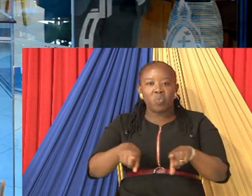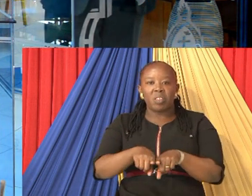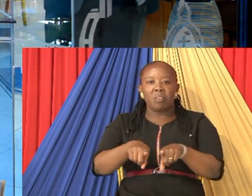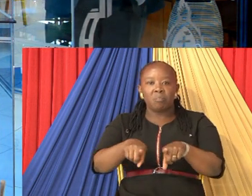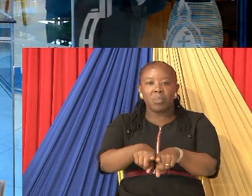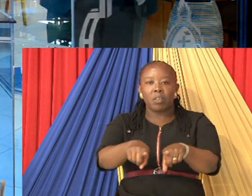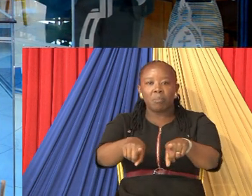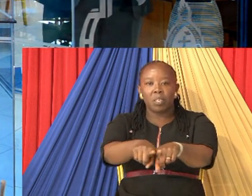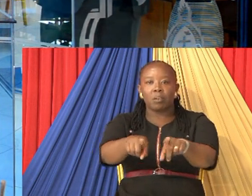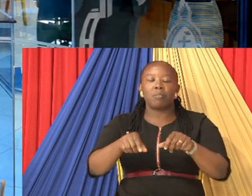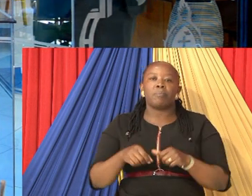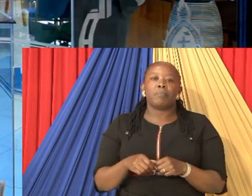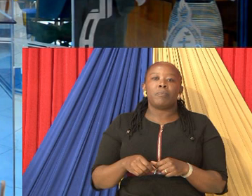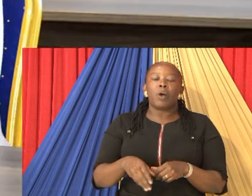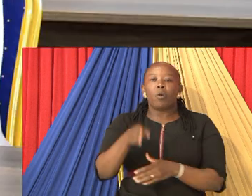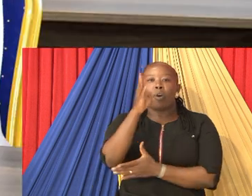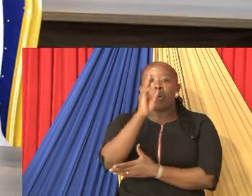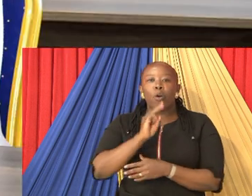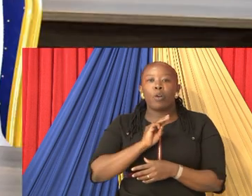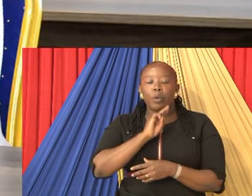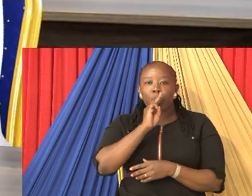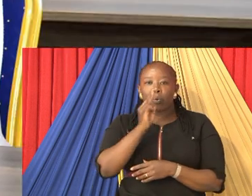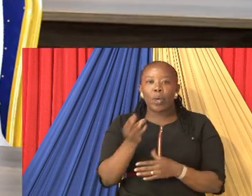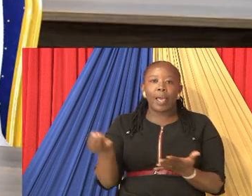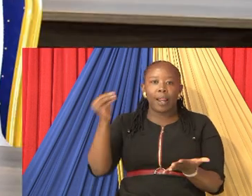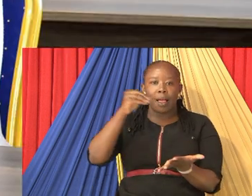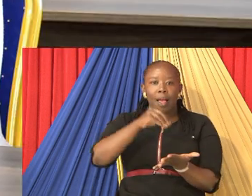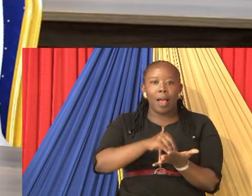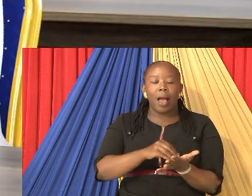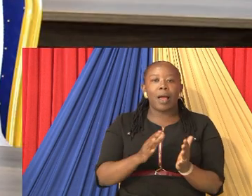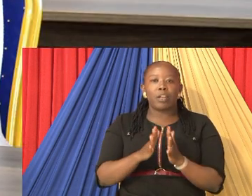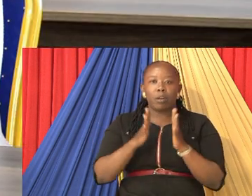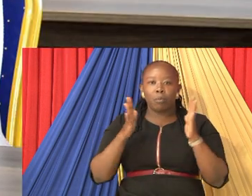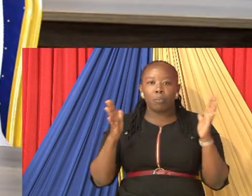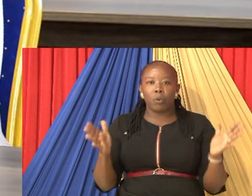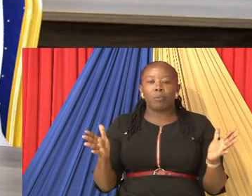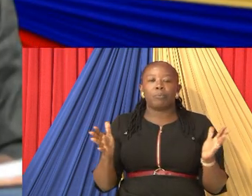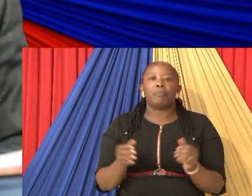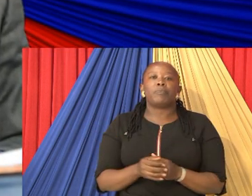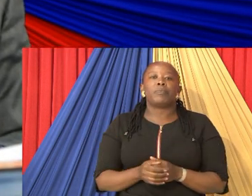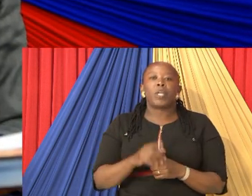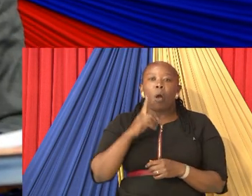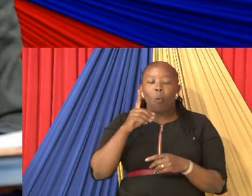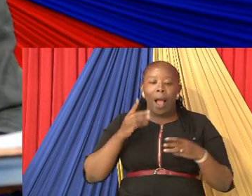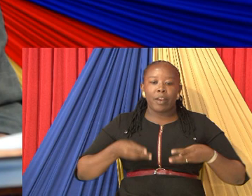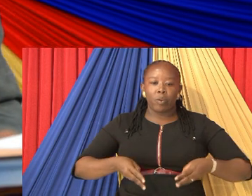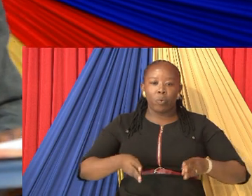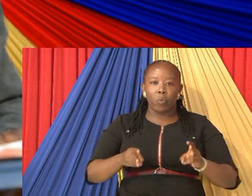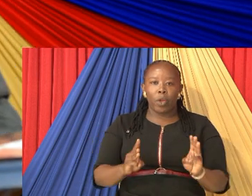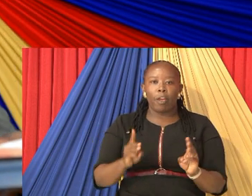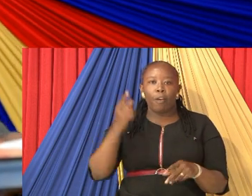atatuongezea na tutajipata tukiwa na zaidi. Kwa hivyo jinsi moja ama njia moja yetu ya